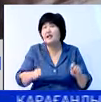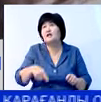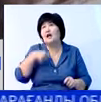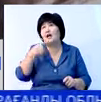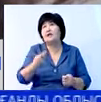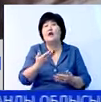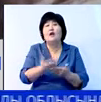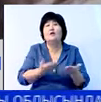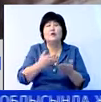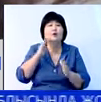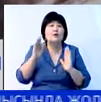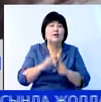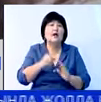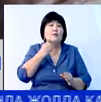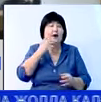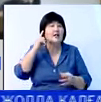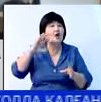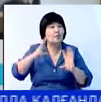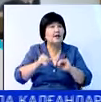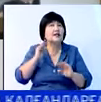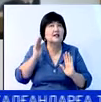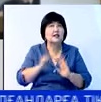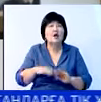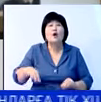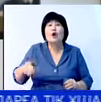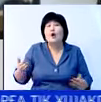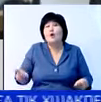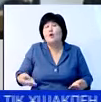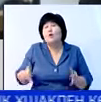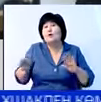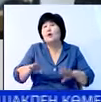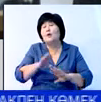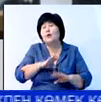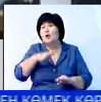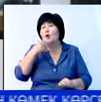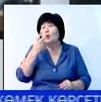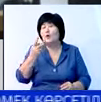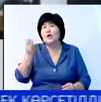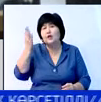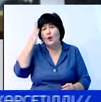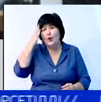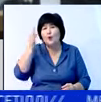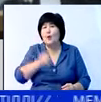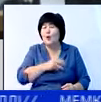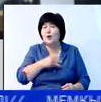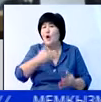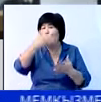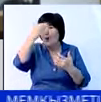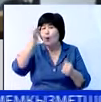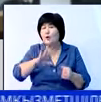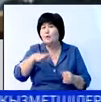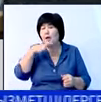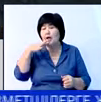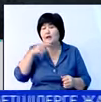құярдай құймағылаққа бұйырар байыпты пікір тыңдадық. Өмірден өткенменен көргендер көңілінен өшпейтін көп